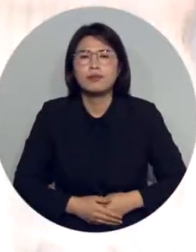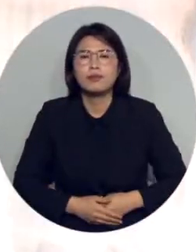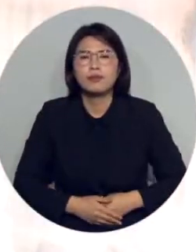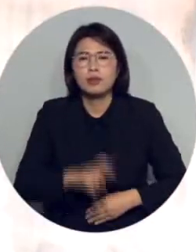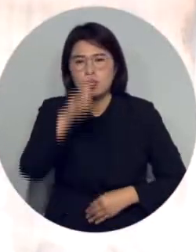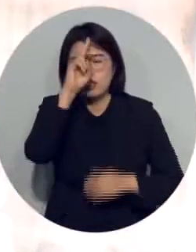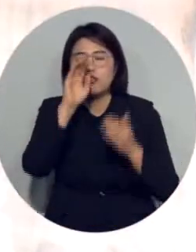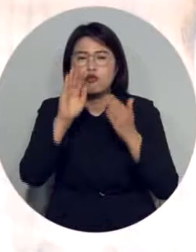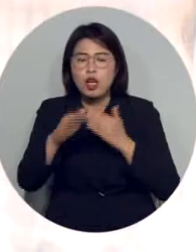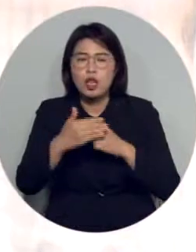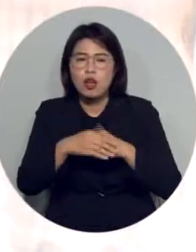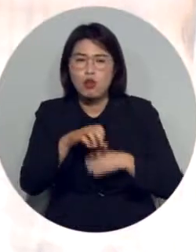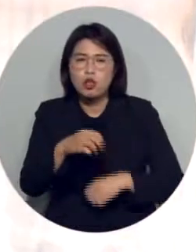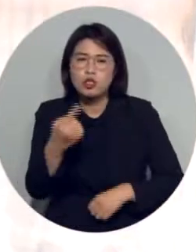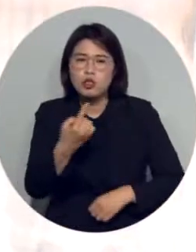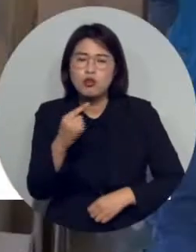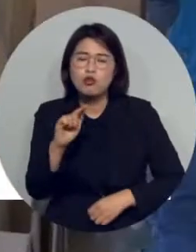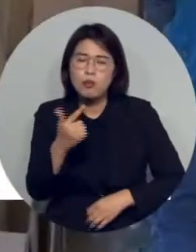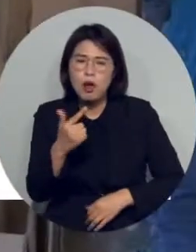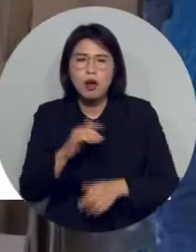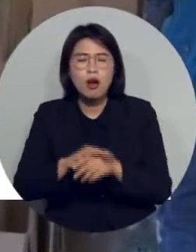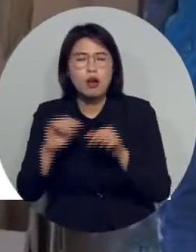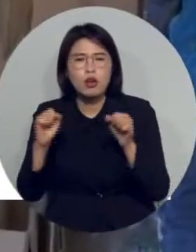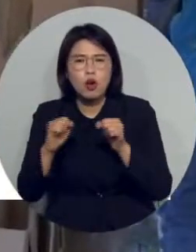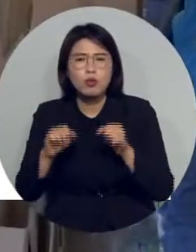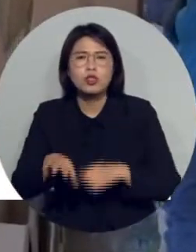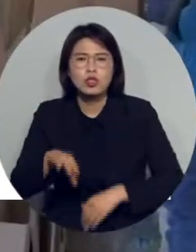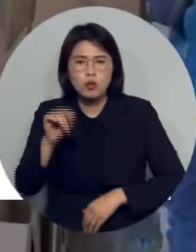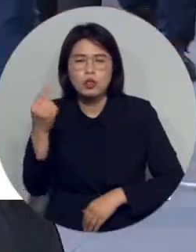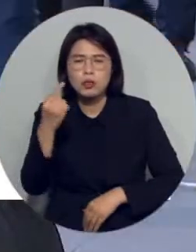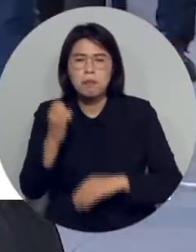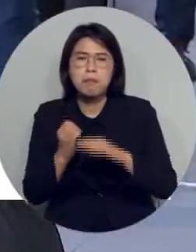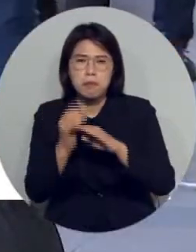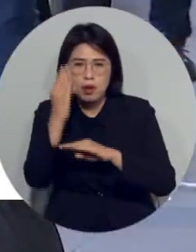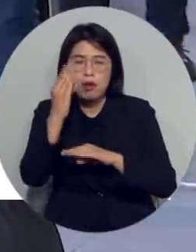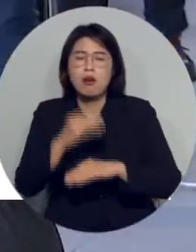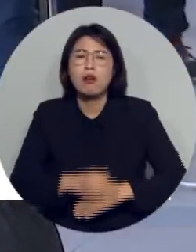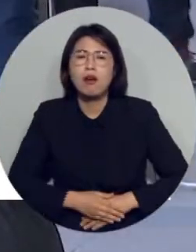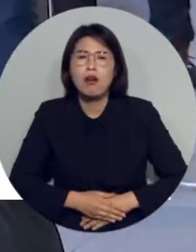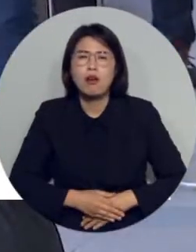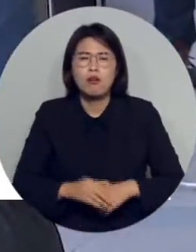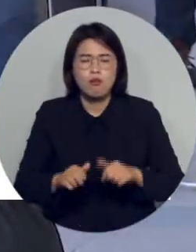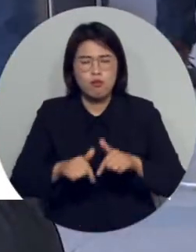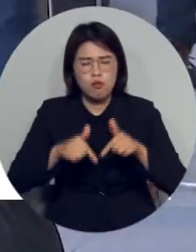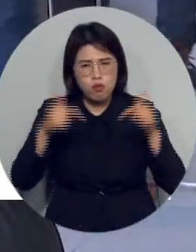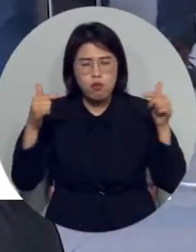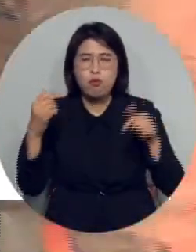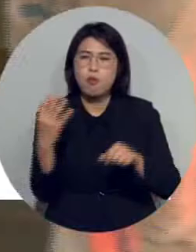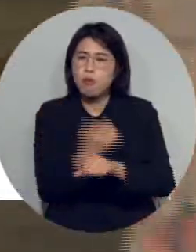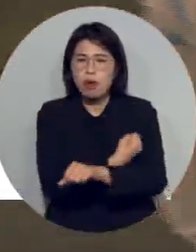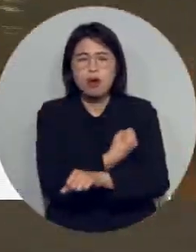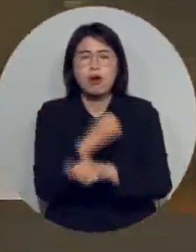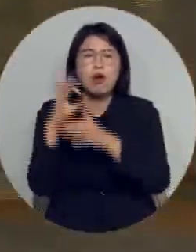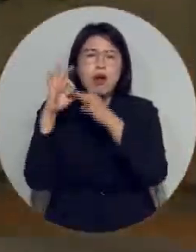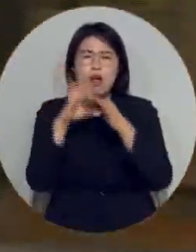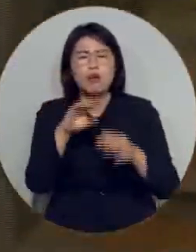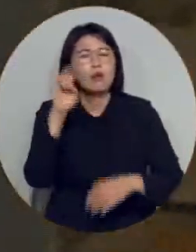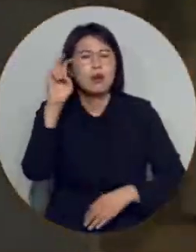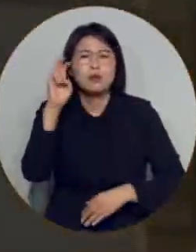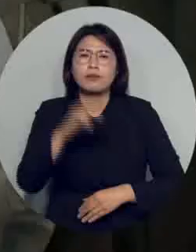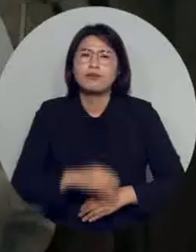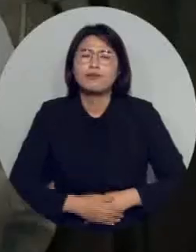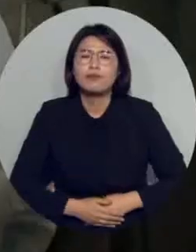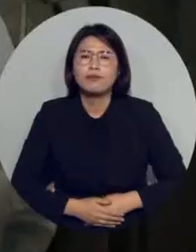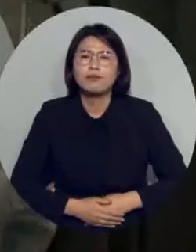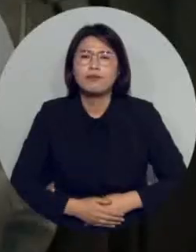00:00 이후에도 대구는 촌 600여명 경북은 처음으로 천 명을 넘어서는 등 폭발적인 확산 3 는 당분간 계속될 전망입니다